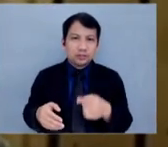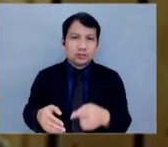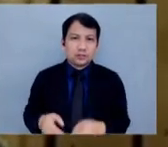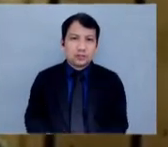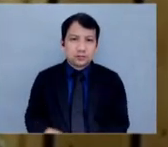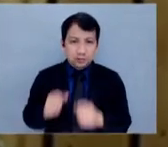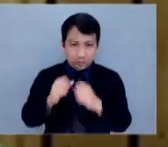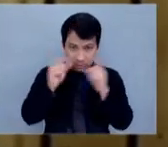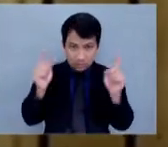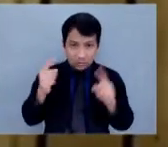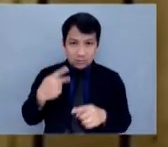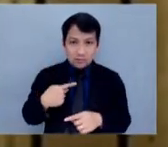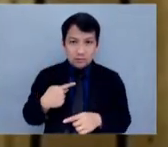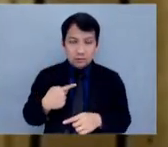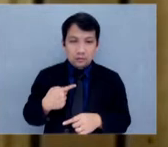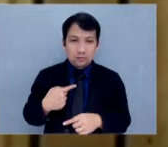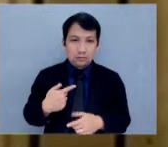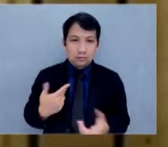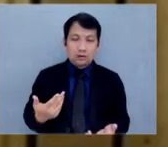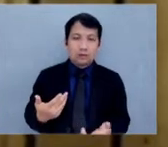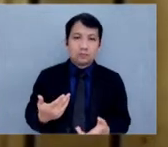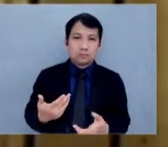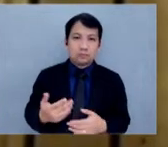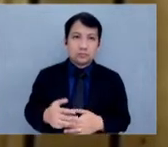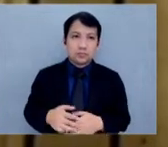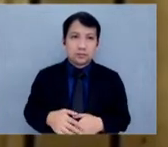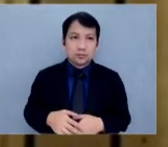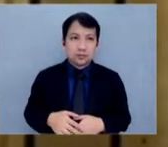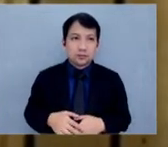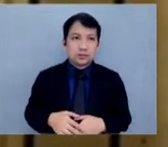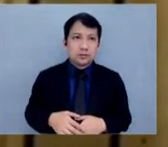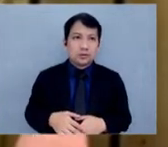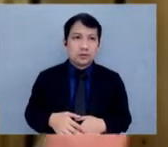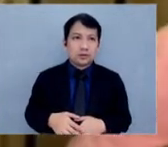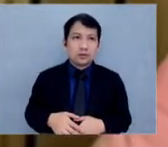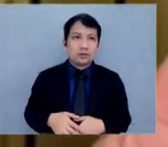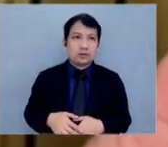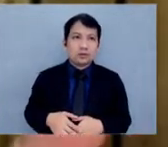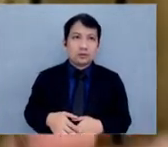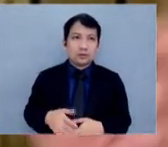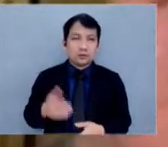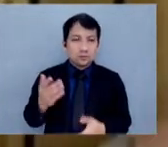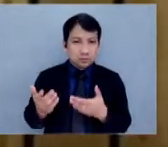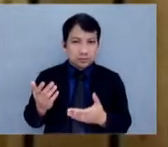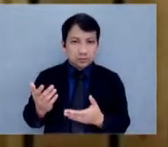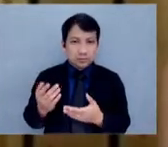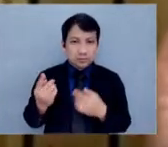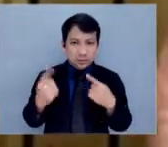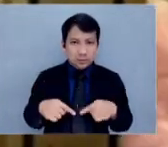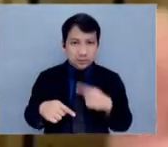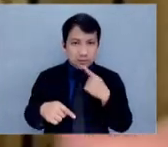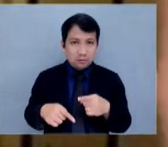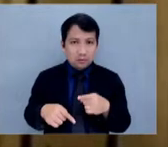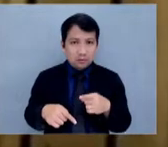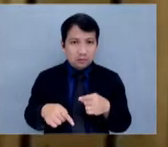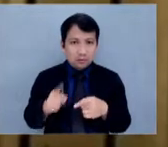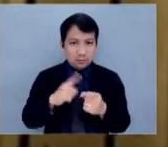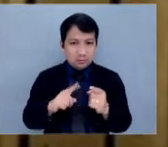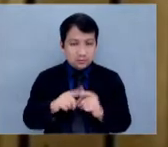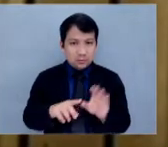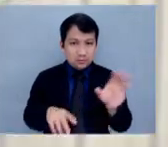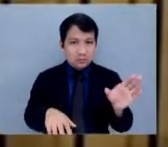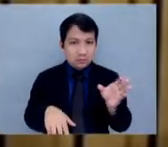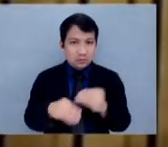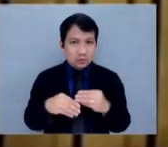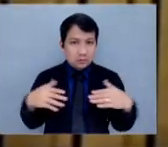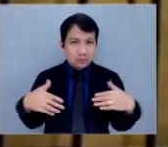kasi hindi ko alam kung ano na ba yung nangyari na mayroong mano sa sasakyan